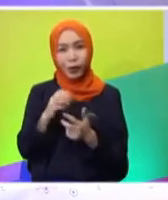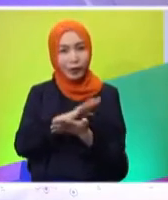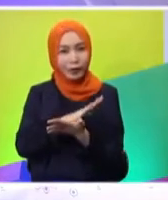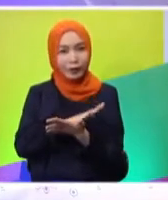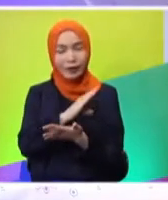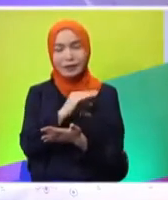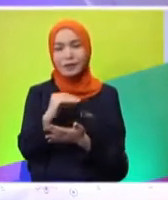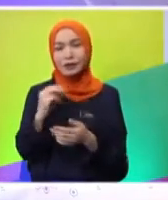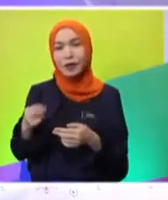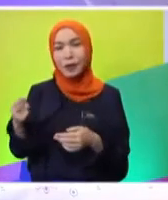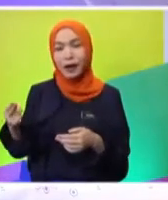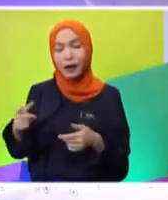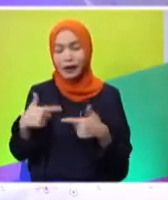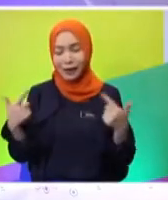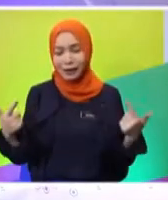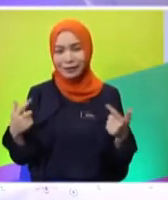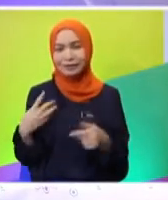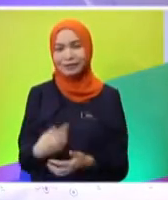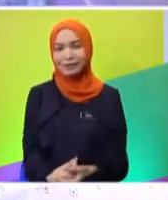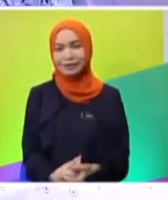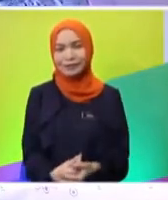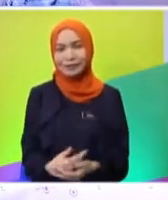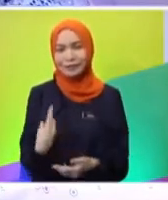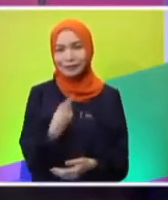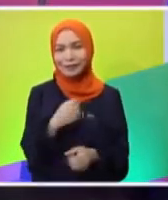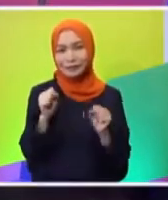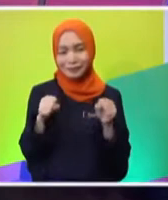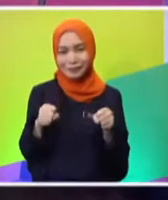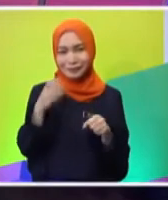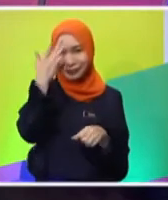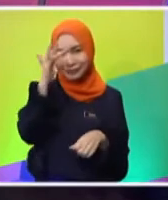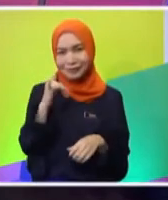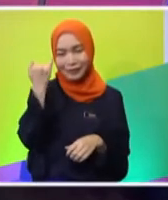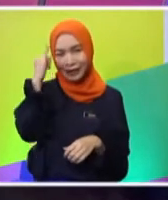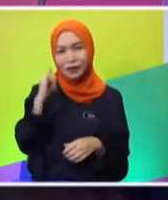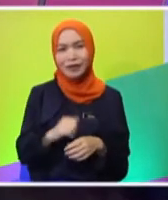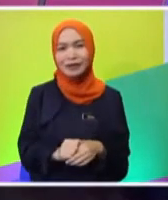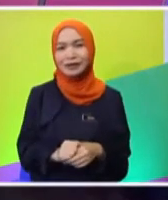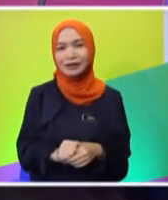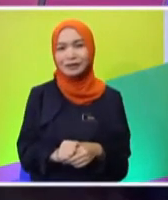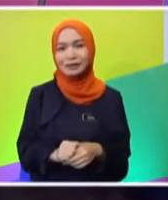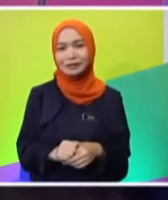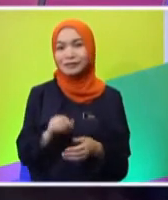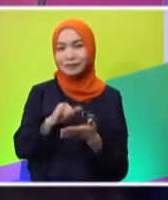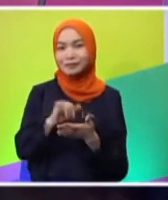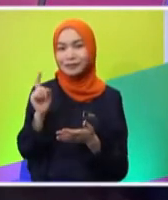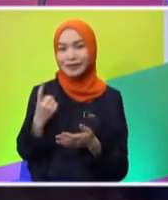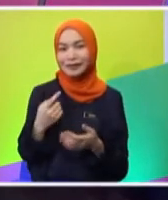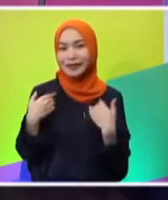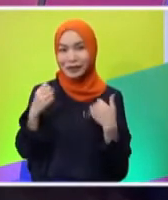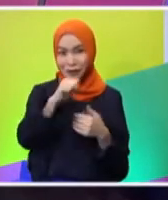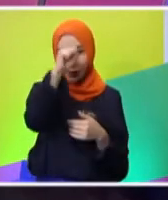dan inovasi dalam diri murid sendiri hehe menjadi yang suka kini itu saja untuk jenis-jenis Astarina Joanna